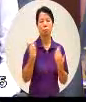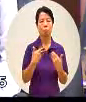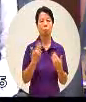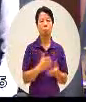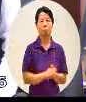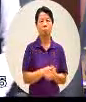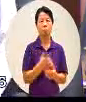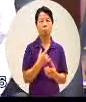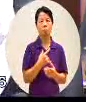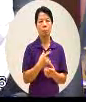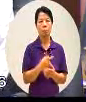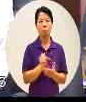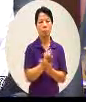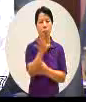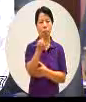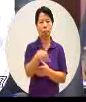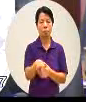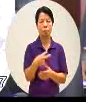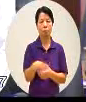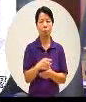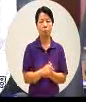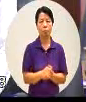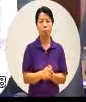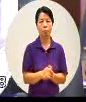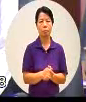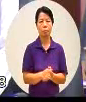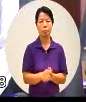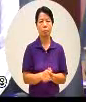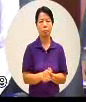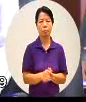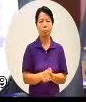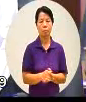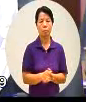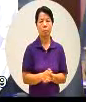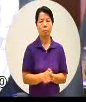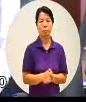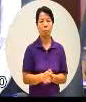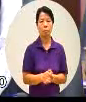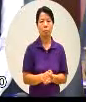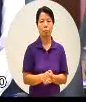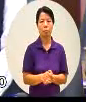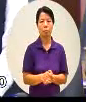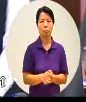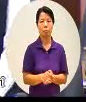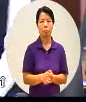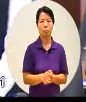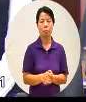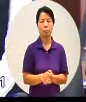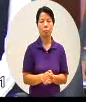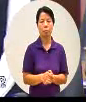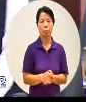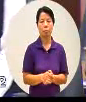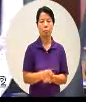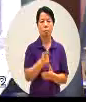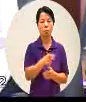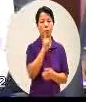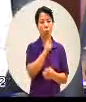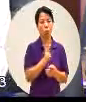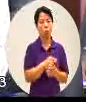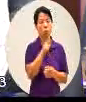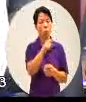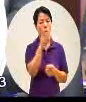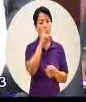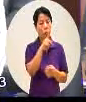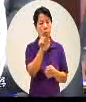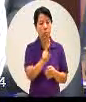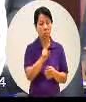你赔本席再看一下，我给你点子啊，我既然点出你的问题在哪里，你自己不知道吗？那我也还告诉你